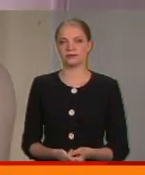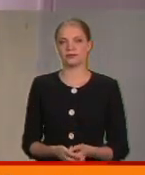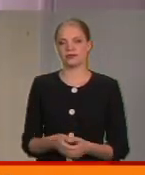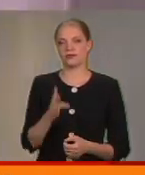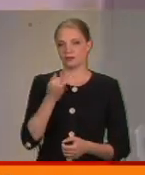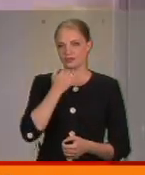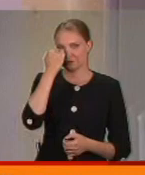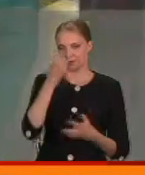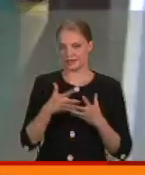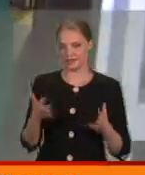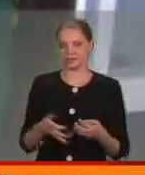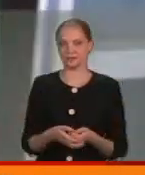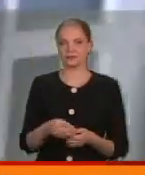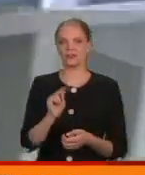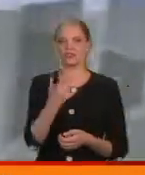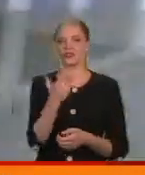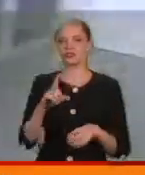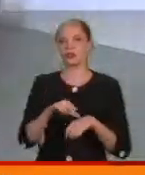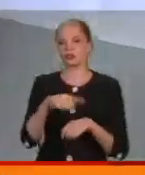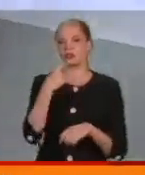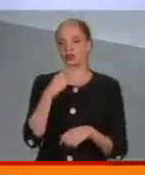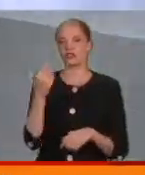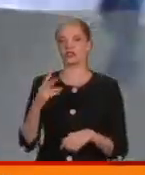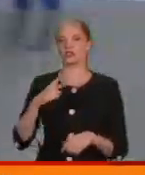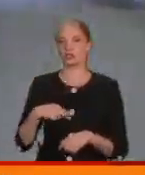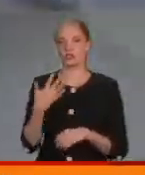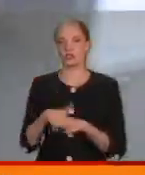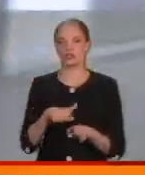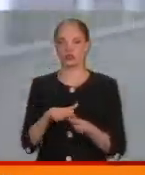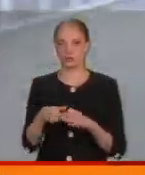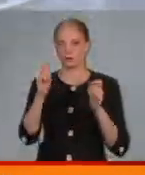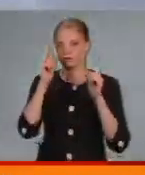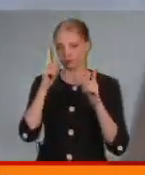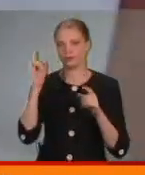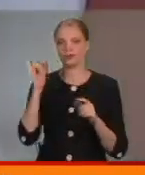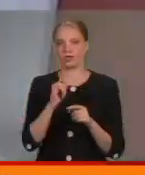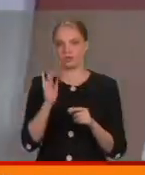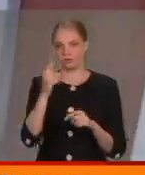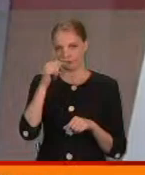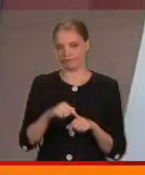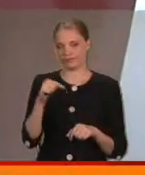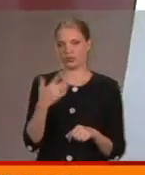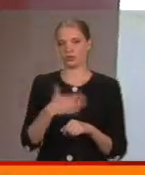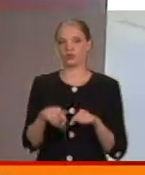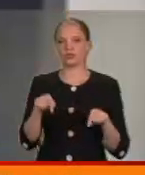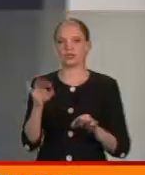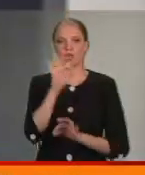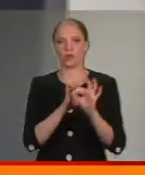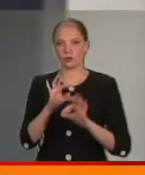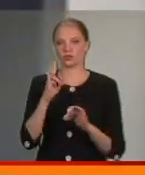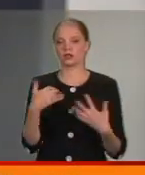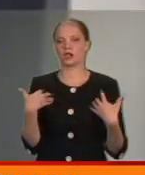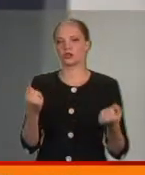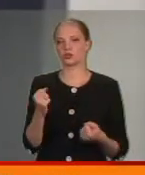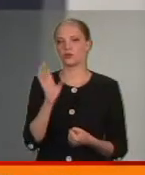Ой, ну, спасибо. За кілька годин, кажуть лікарі, її донька вже повністю прокинеться та прийде до тями. І вже цієї осені на